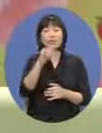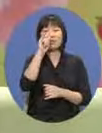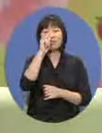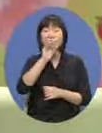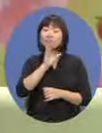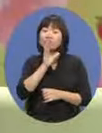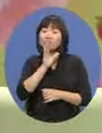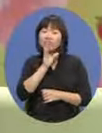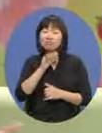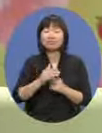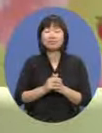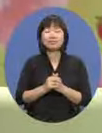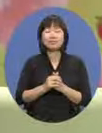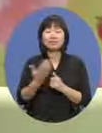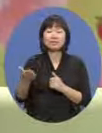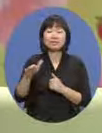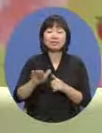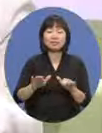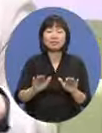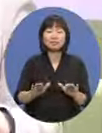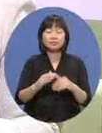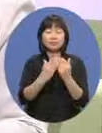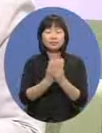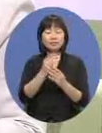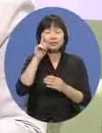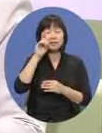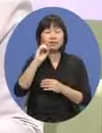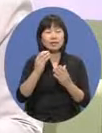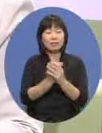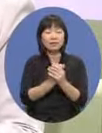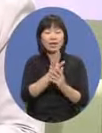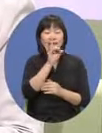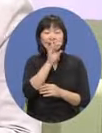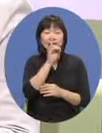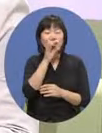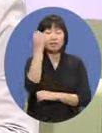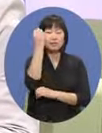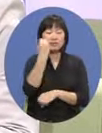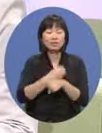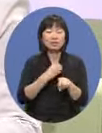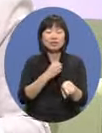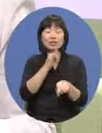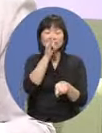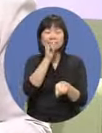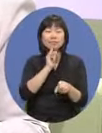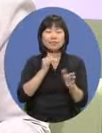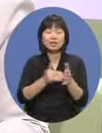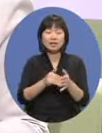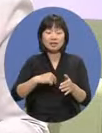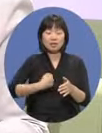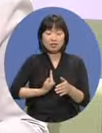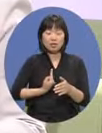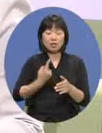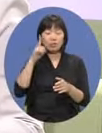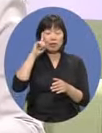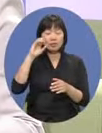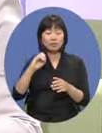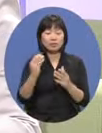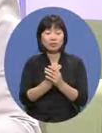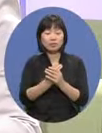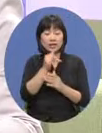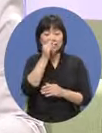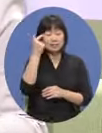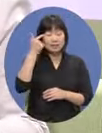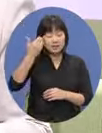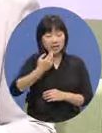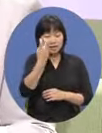네. 그렇잖아요, 선생님. 네. 그런데 이제 다 완벽할 수는 없는 게 기본적인 거를 있어야 되죠. 자기 자신은 그럼 완벽한가? 이거를 또